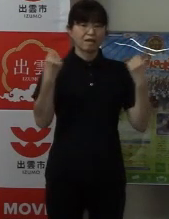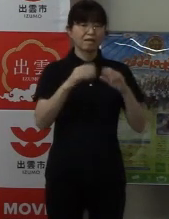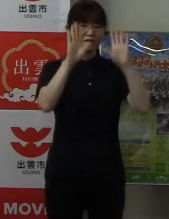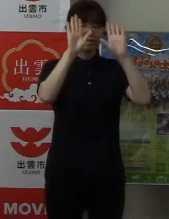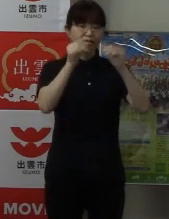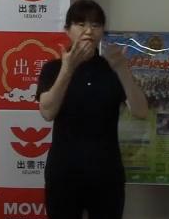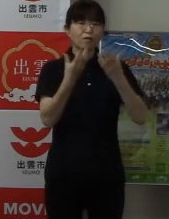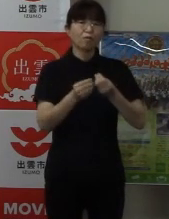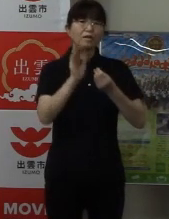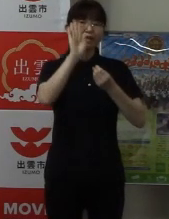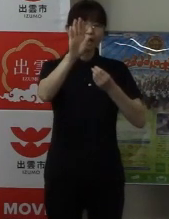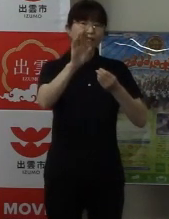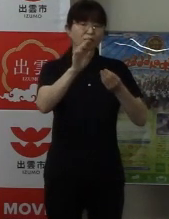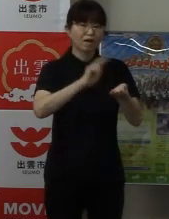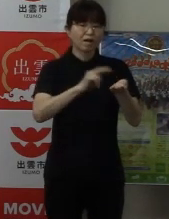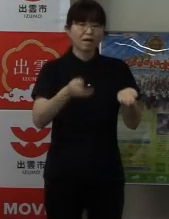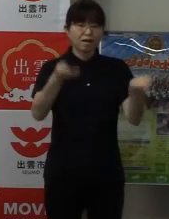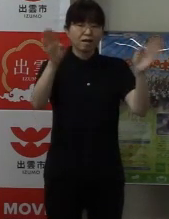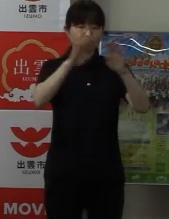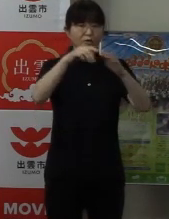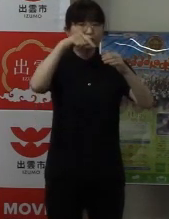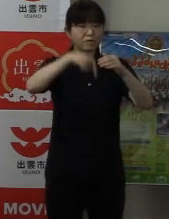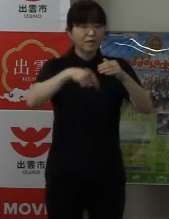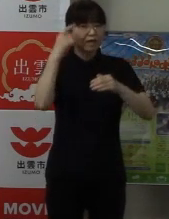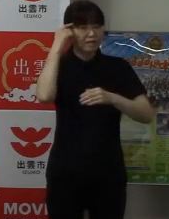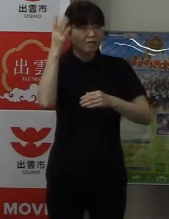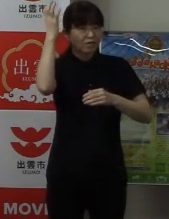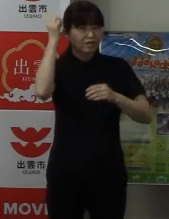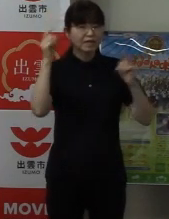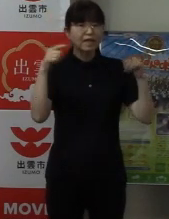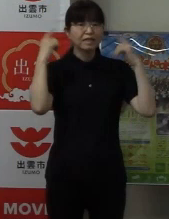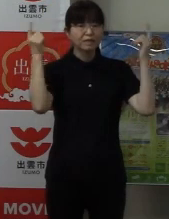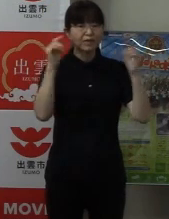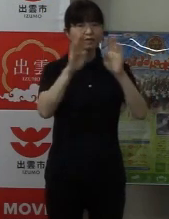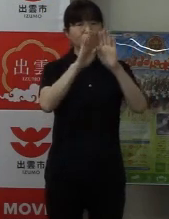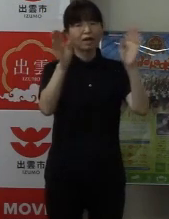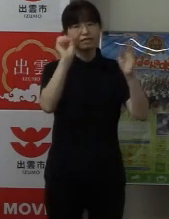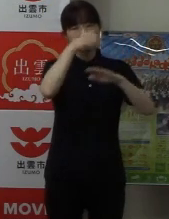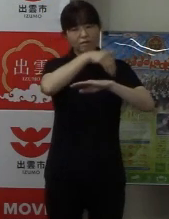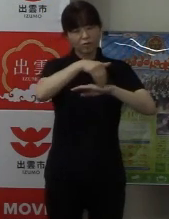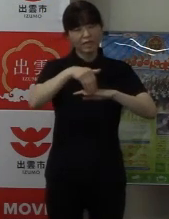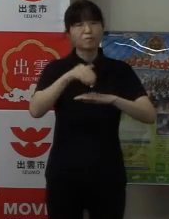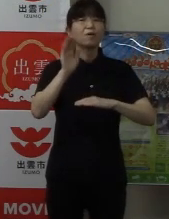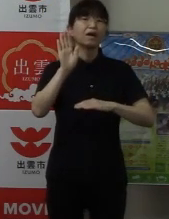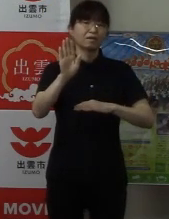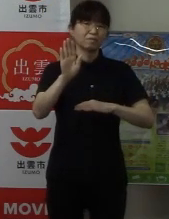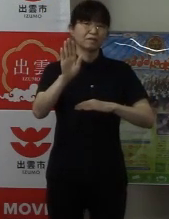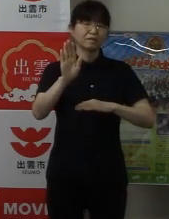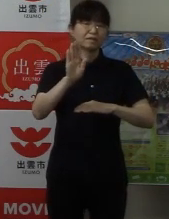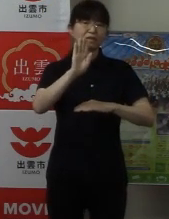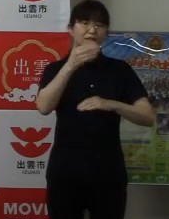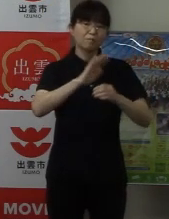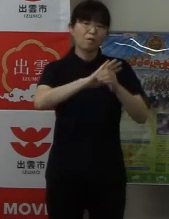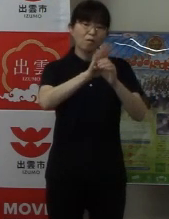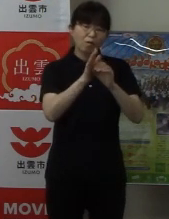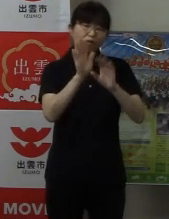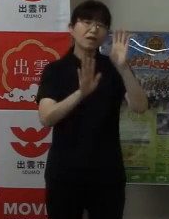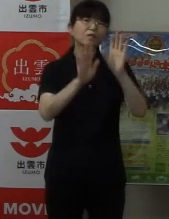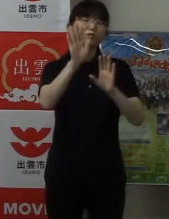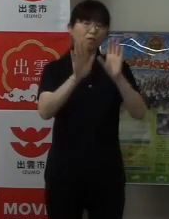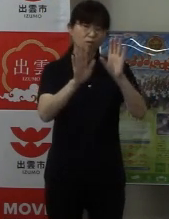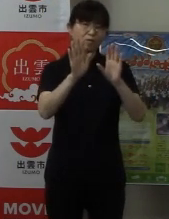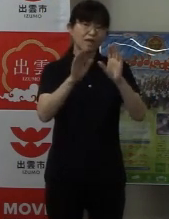て、記念イベントの開催も計画しているところであります。ただコロナの感染状況についてですね、この辺